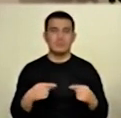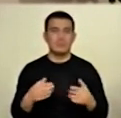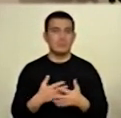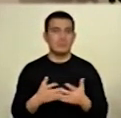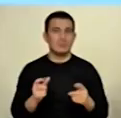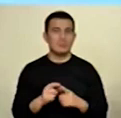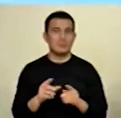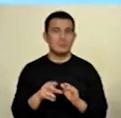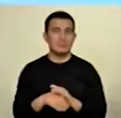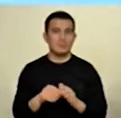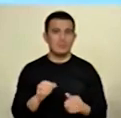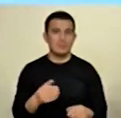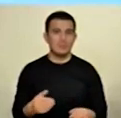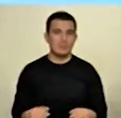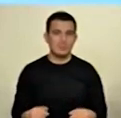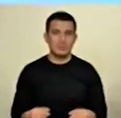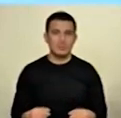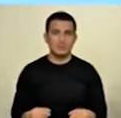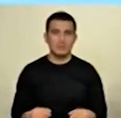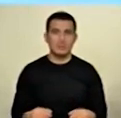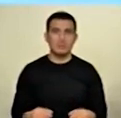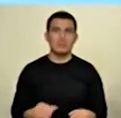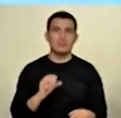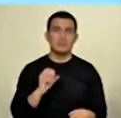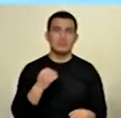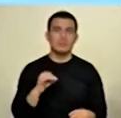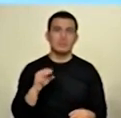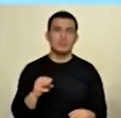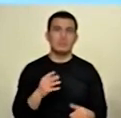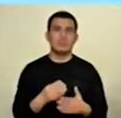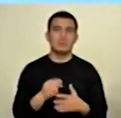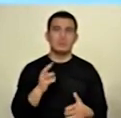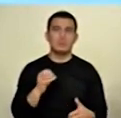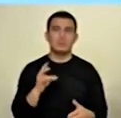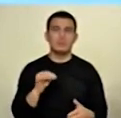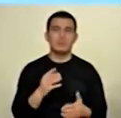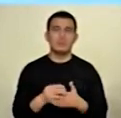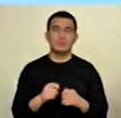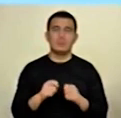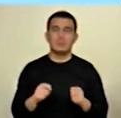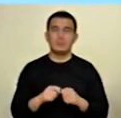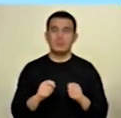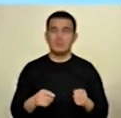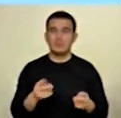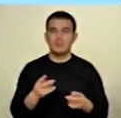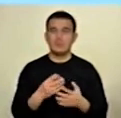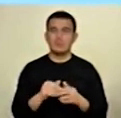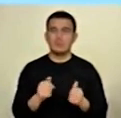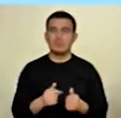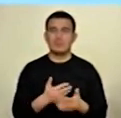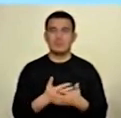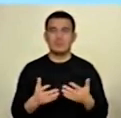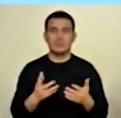bo'ladi. Keyingi topshirig'imiz: sayt uchun menyular yarating, ularni tuzilishini shakllantiring,